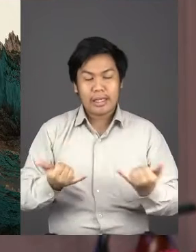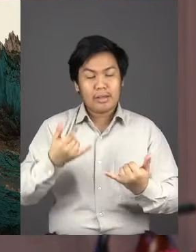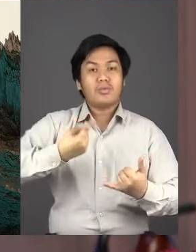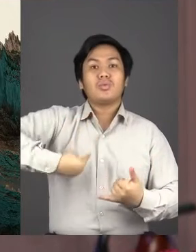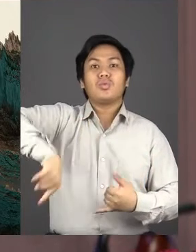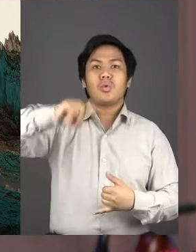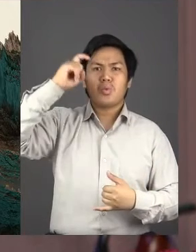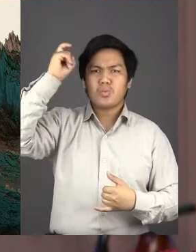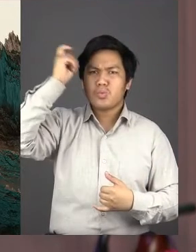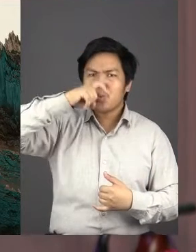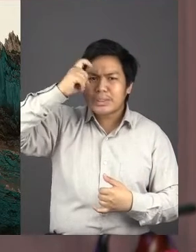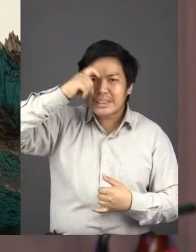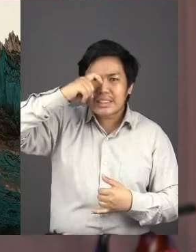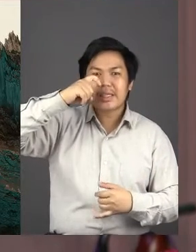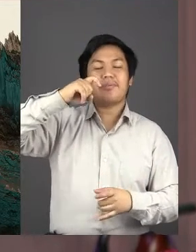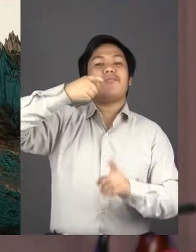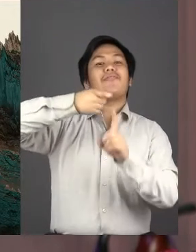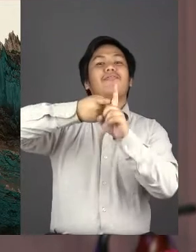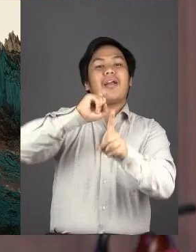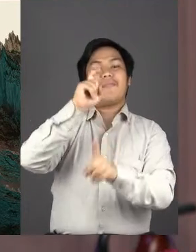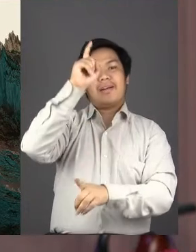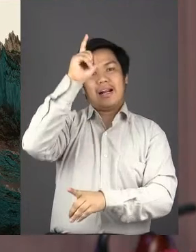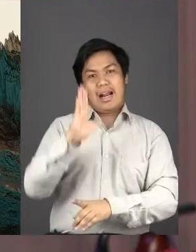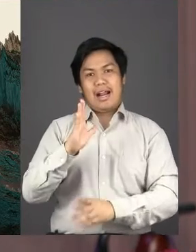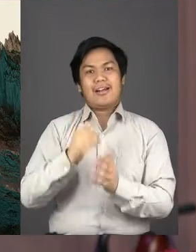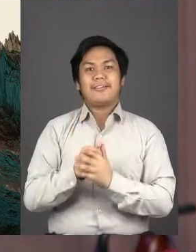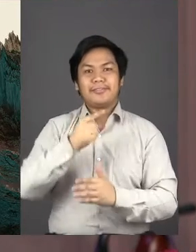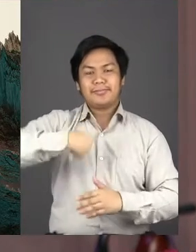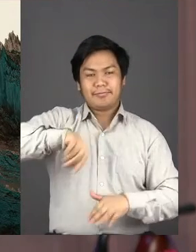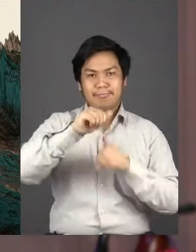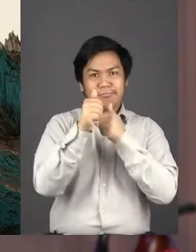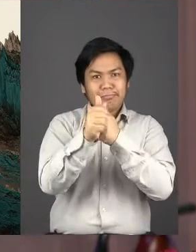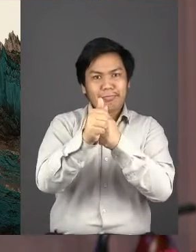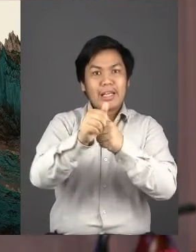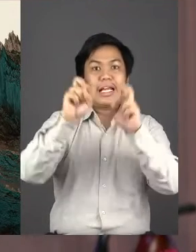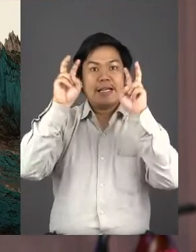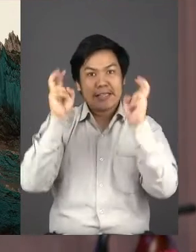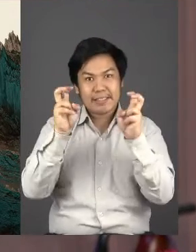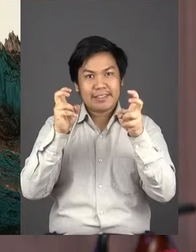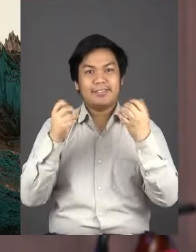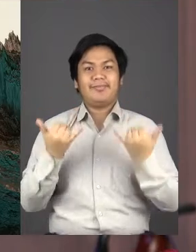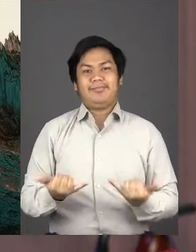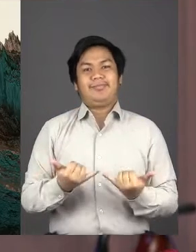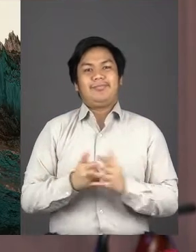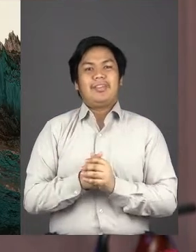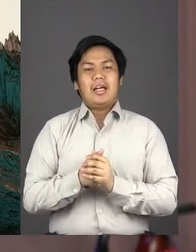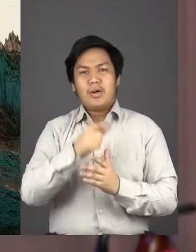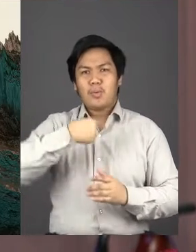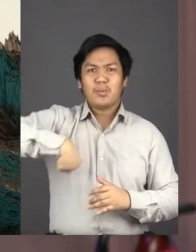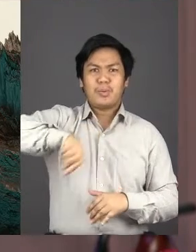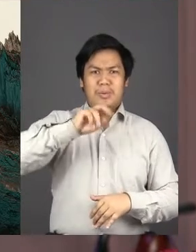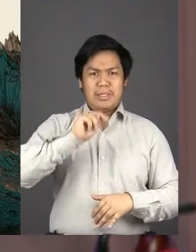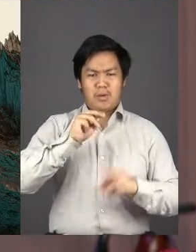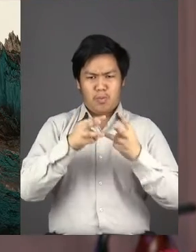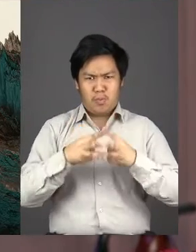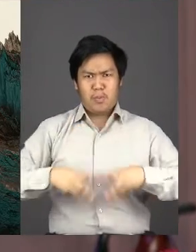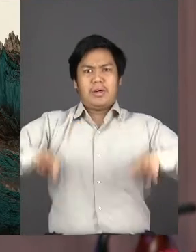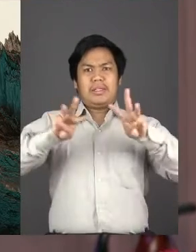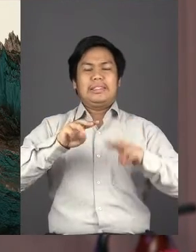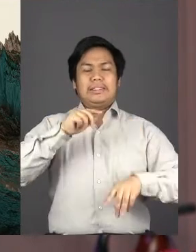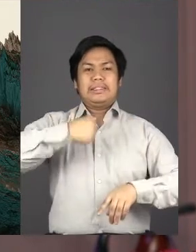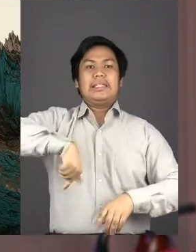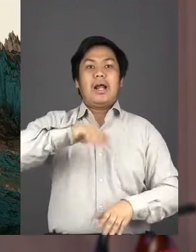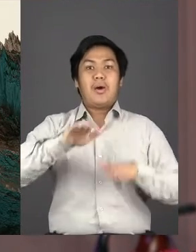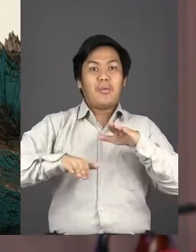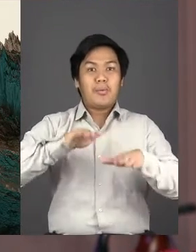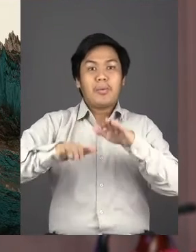karunungan ng Diyos. So yun po yung sinusundan nating tema, no? That we are to walk worthy, na tayo dapat ay